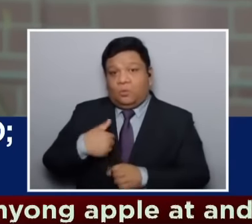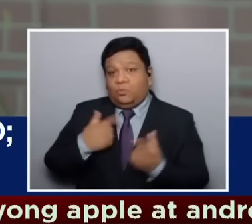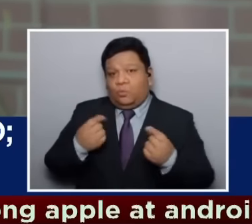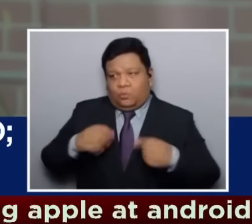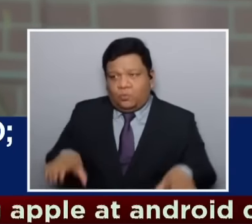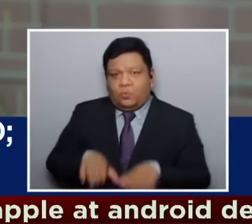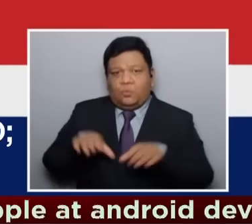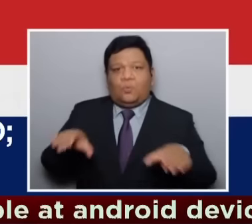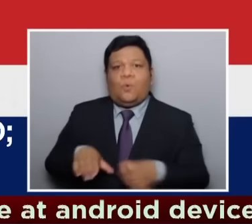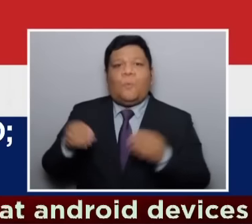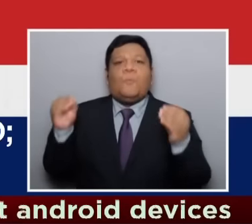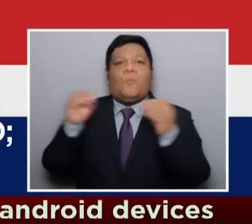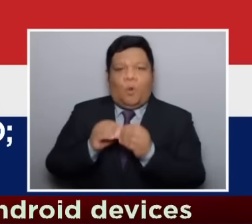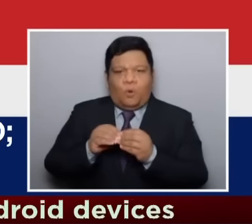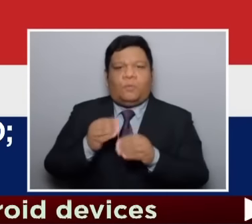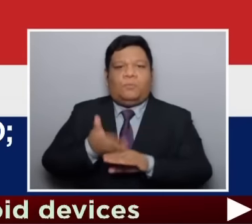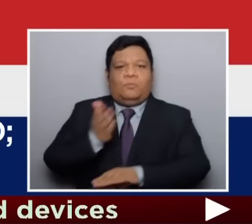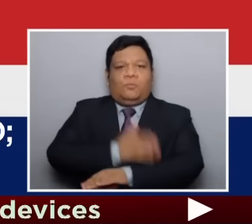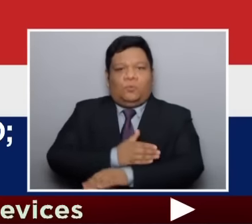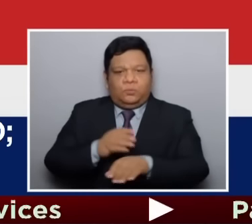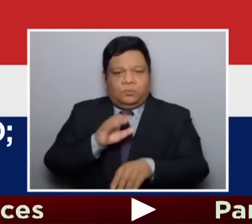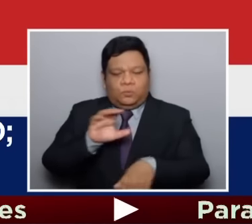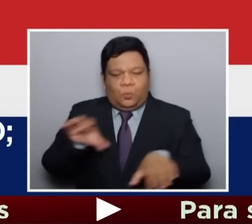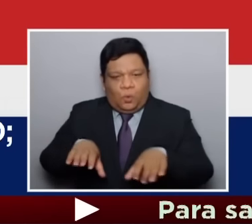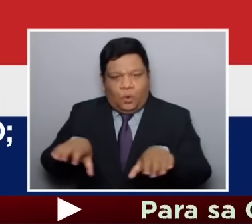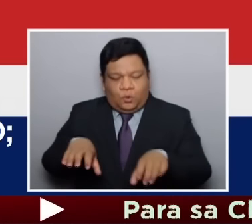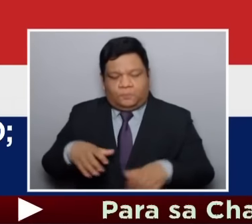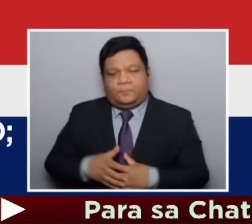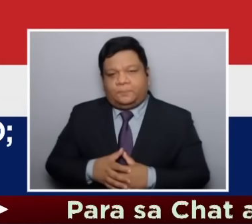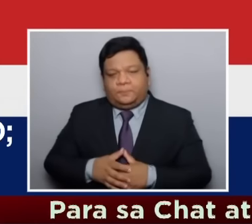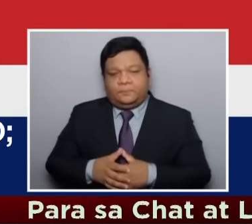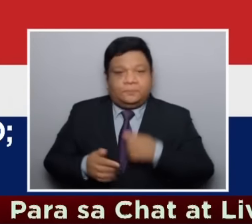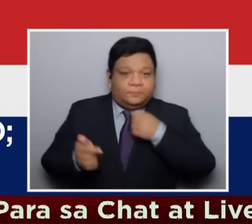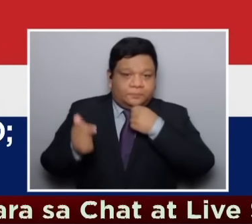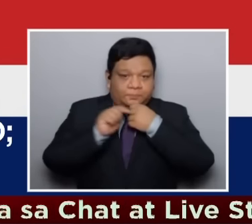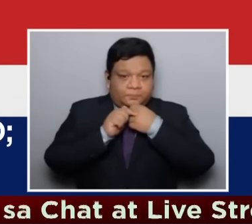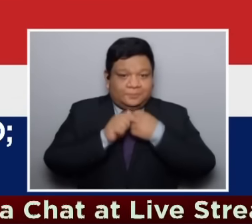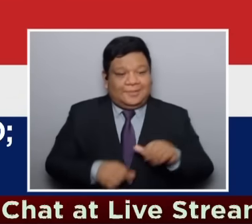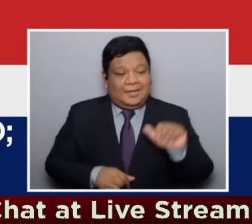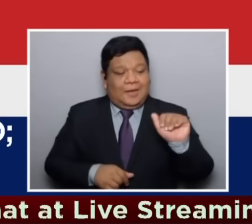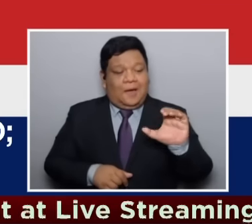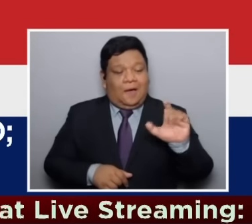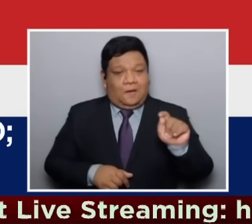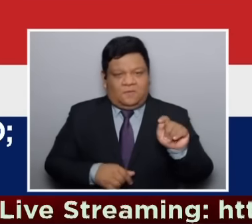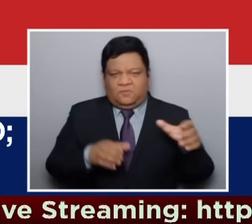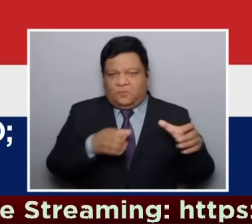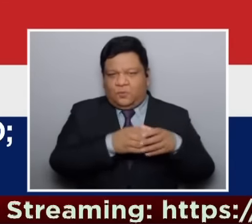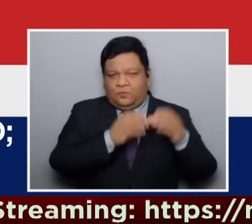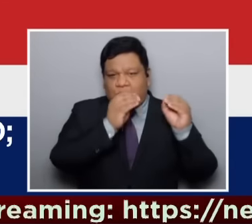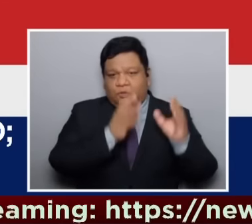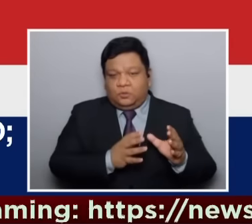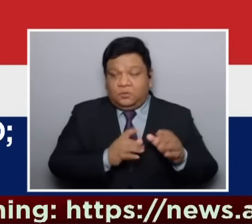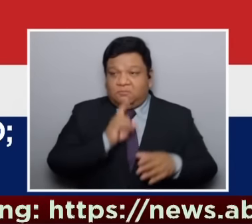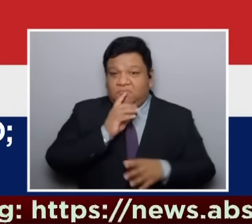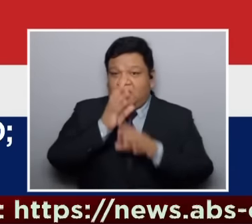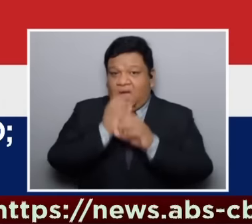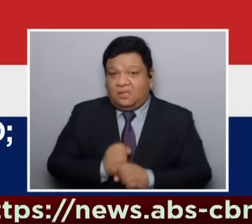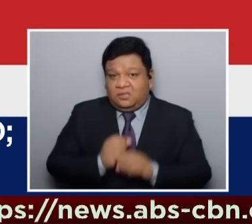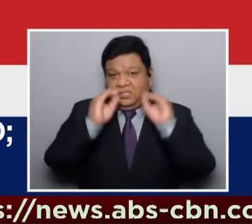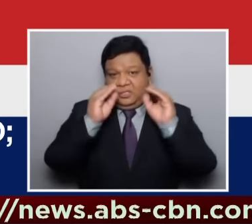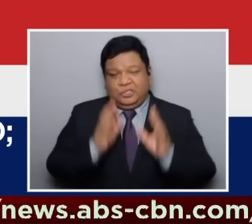iyong trabaho. Para sa Alliance of Concerned Teachers, kulang ang nakukuhang kompensasyon ng mga guro para tumbasan